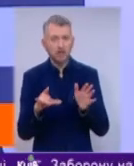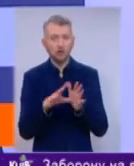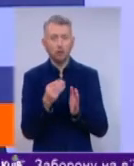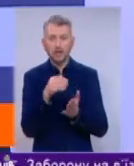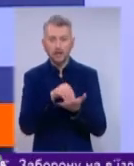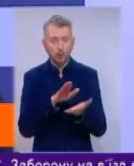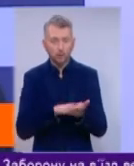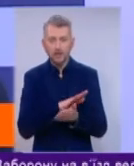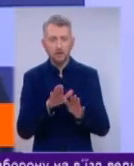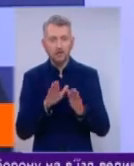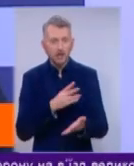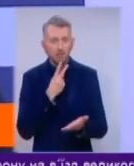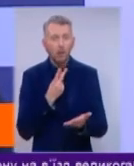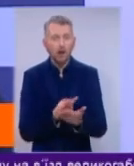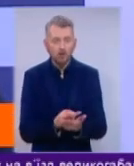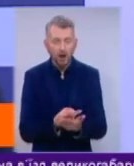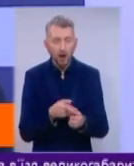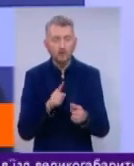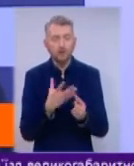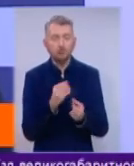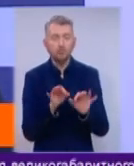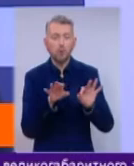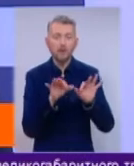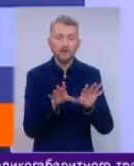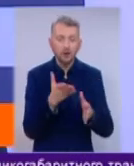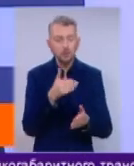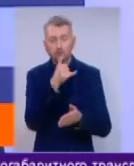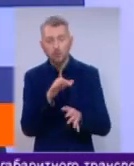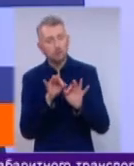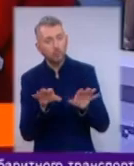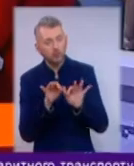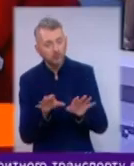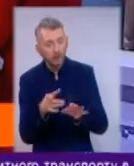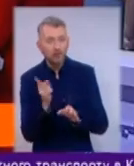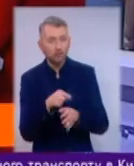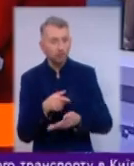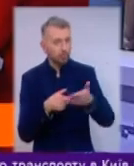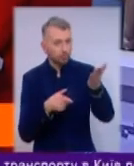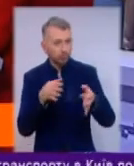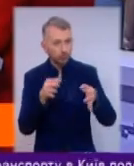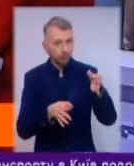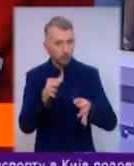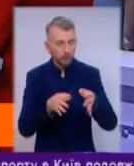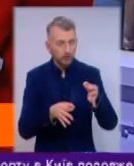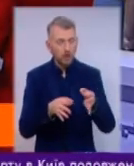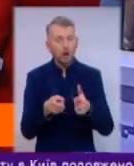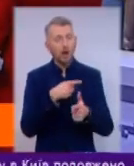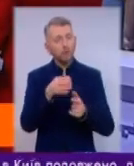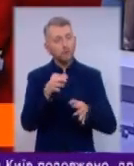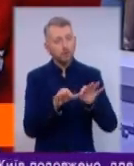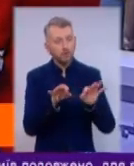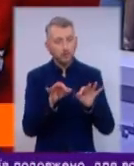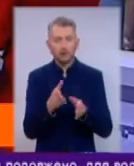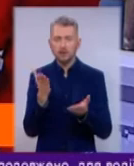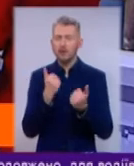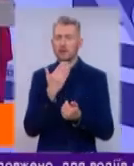декларування – це не тільки покажи, а це і поясни, а якщо не можеш пояснити, то тоді йдеш до суду. Давайте спитаємо пана Олександра, як